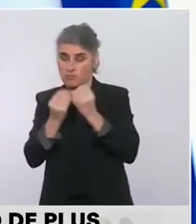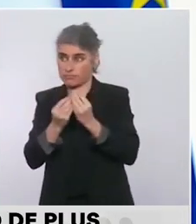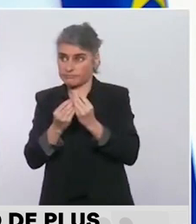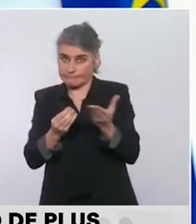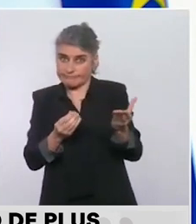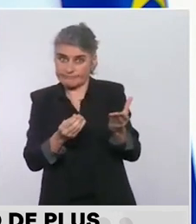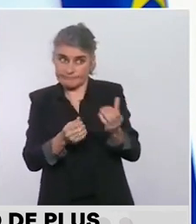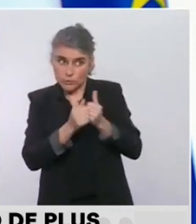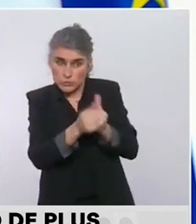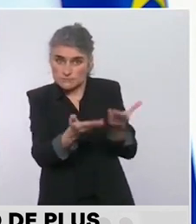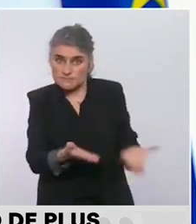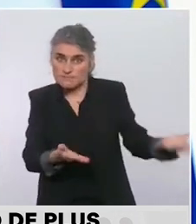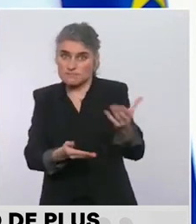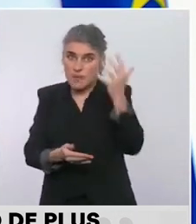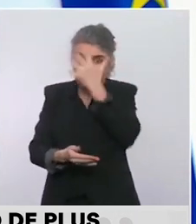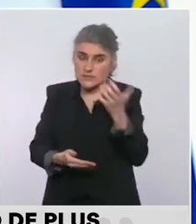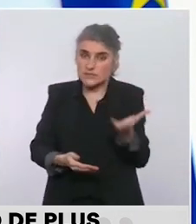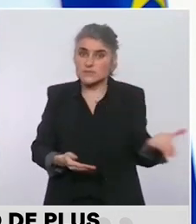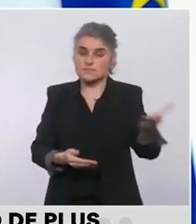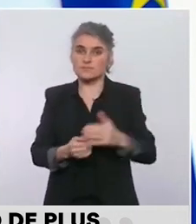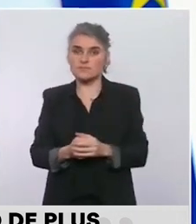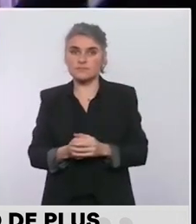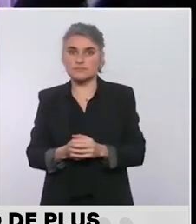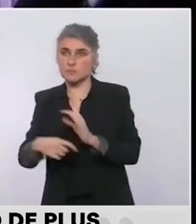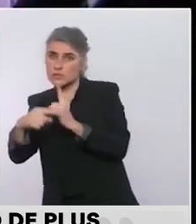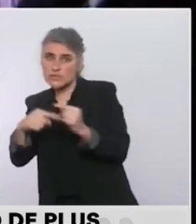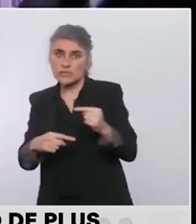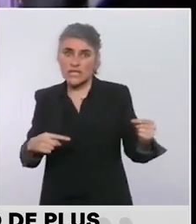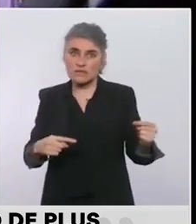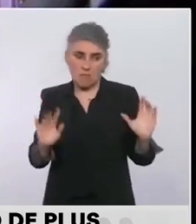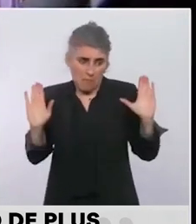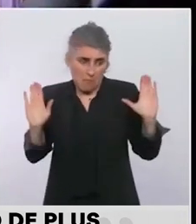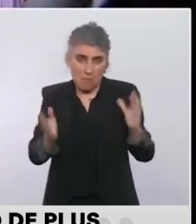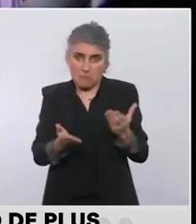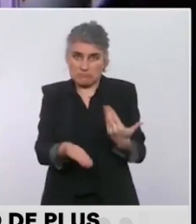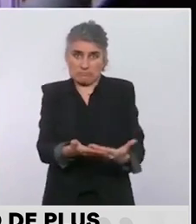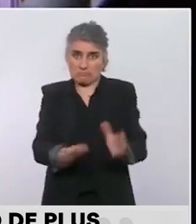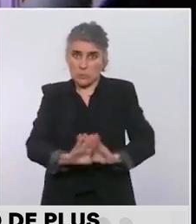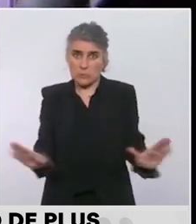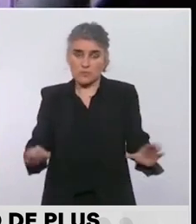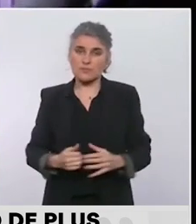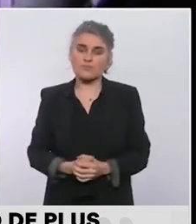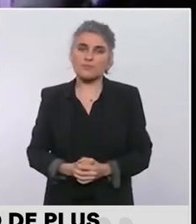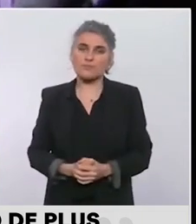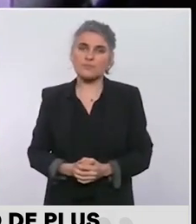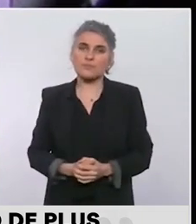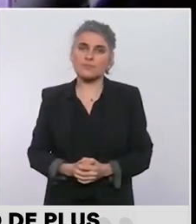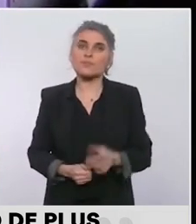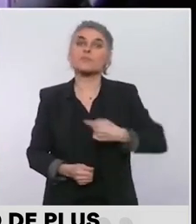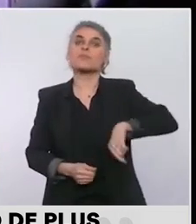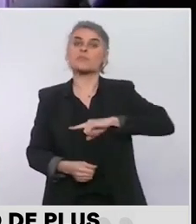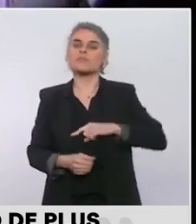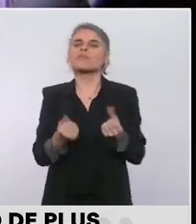de l'Afrique. Ça n'est ni une bonne ni une mauvaise nouvelle, c'est un fait. Et tout dépendra de ce que nous en